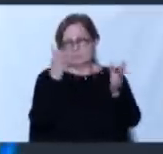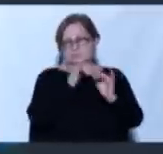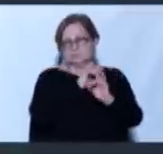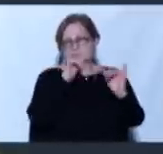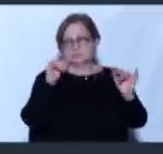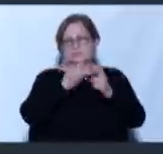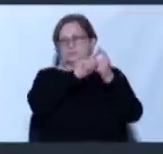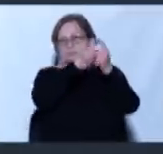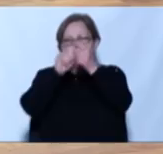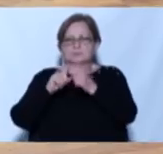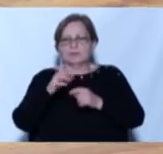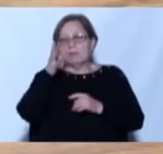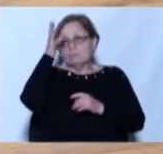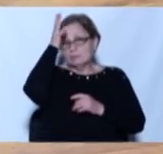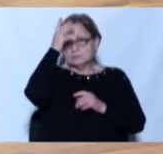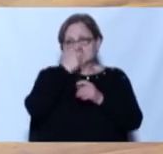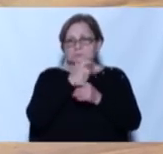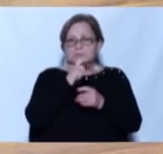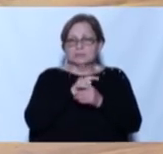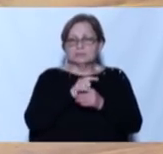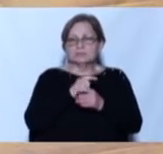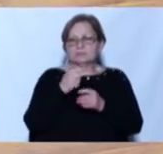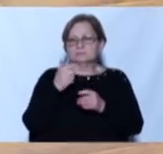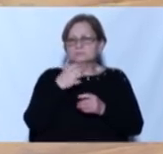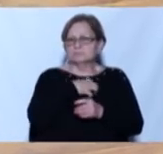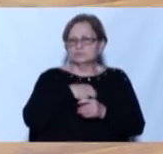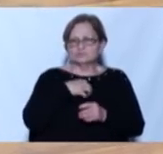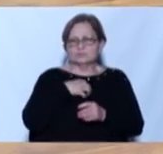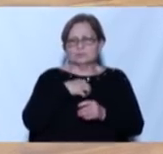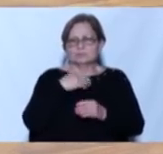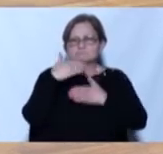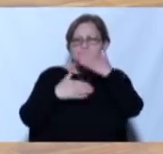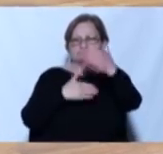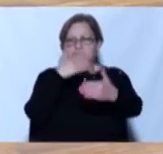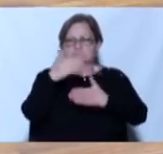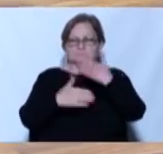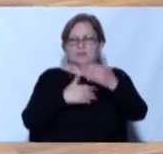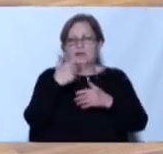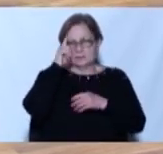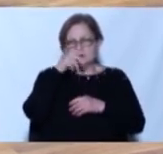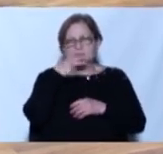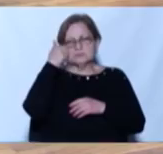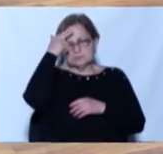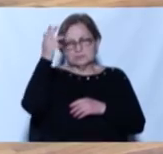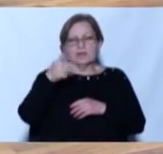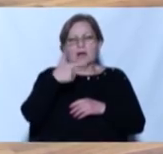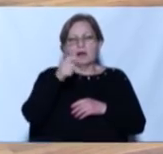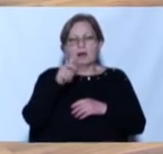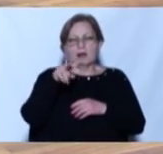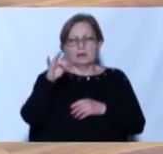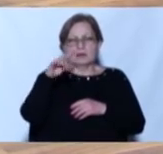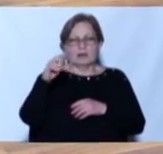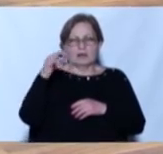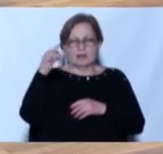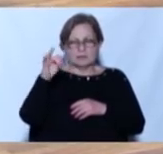და მეცნიერება სხვადასხვაური ძალიან მნიშვნელოვან ნაბიჯებს გაქვს. ცოტა მანამდე იყო გალილეი და თქვენ რა საგროვილი ეცეთ კოპერნიკი, მაგრამ ამ დროისათვის მეჩვენდეთ